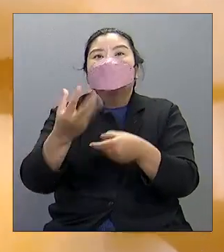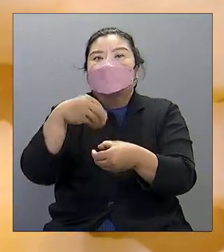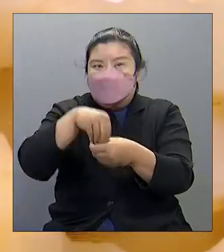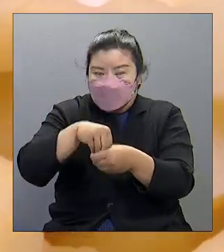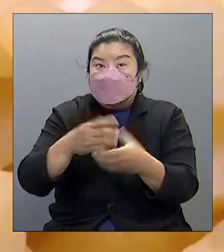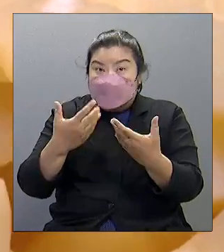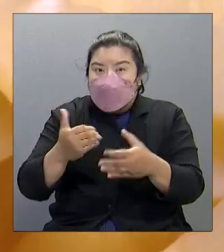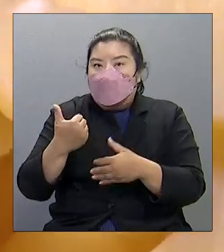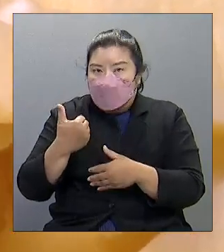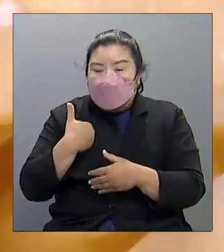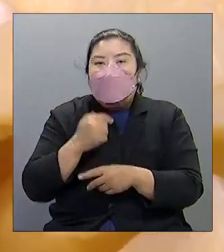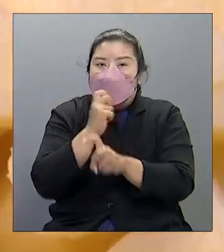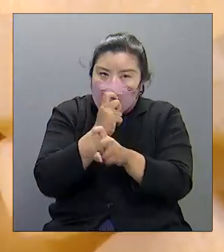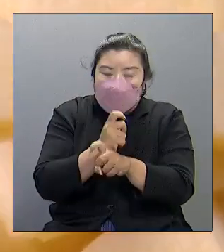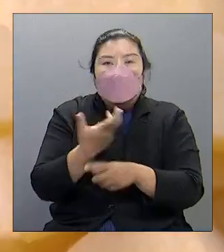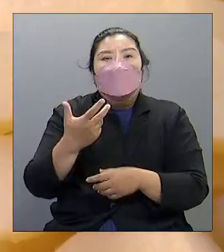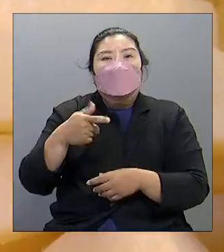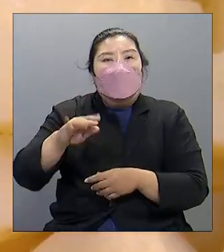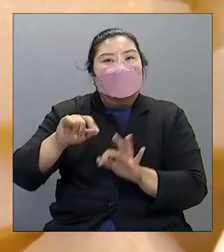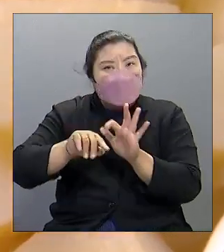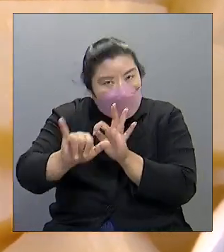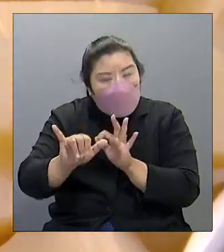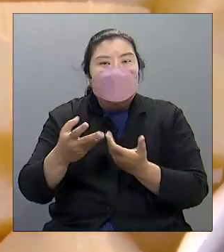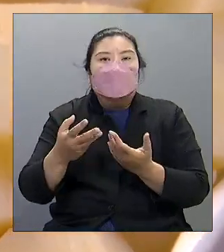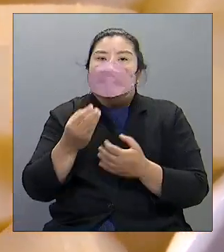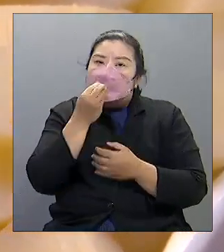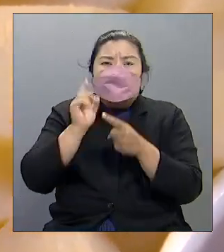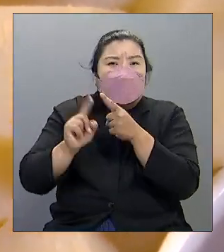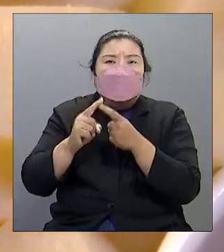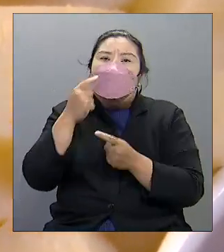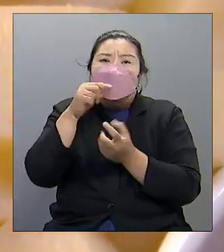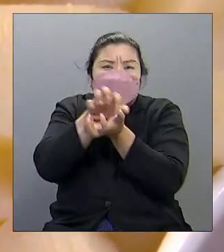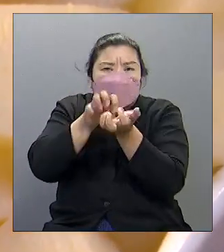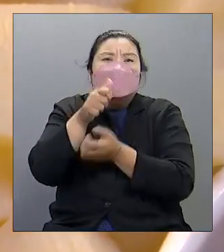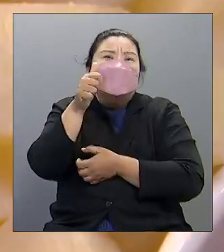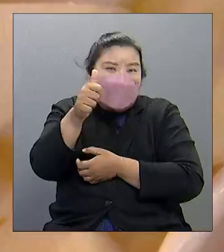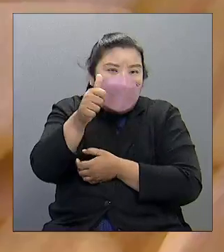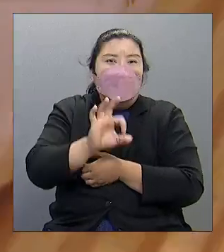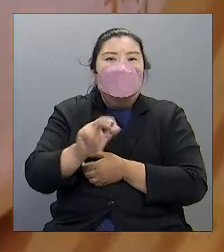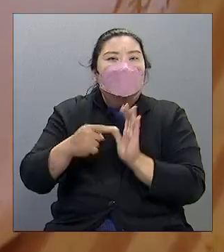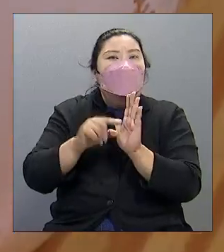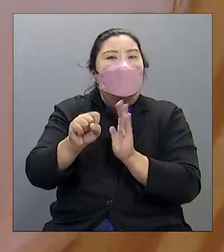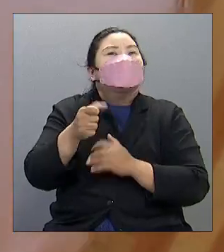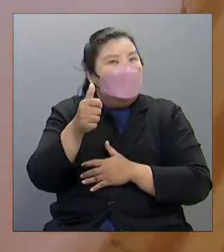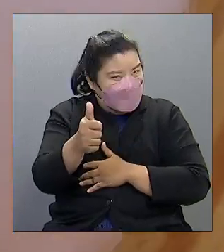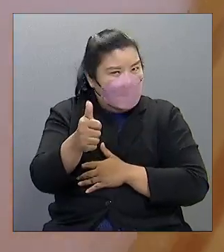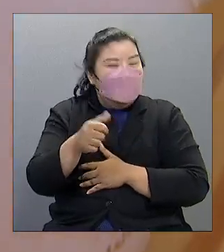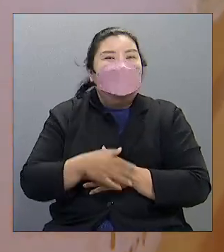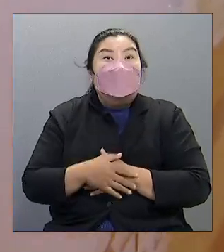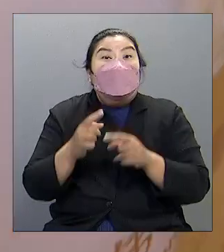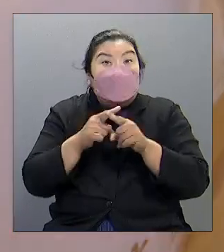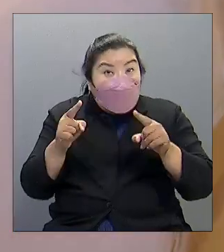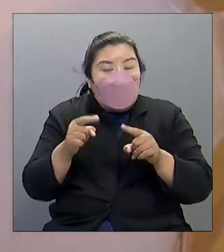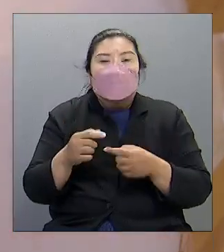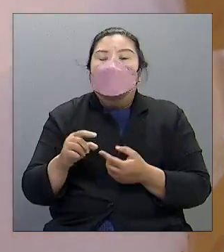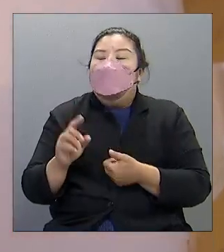ท้า โร Legend drills สูงมากหลวมทั้งและท้าดลงดลงcze Herm Calcium และ Forth Aosนอกจากหนอไม้อยรัมีประ